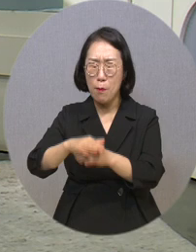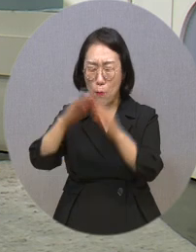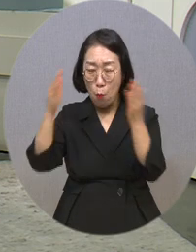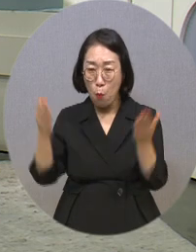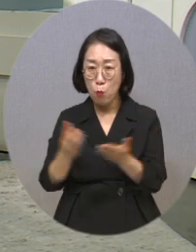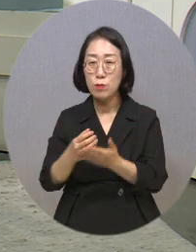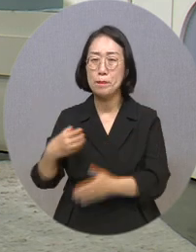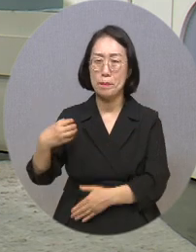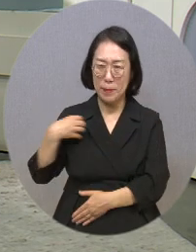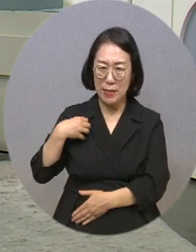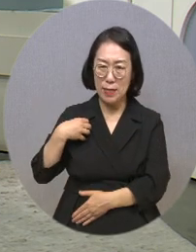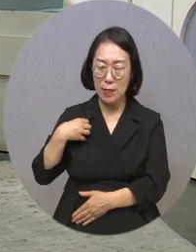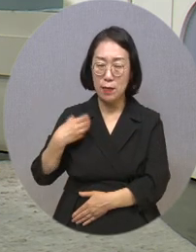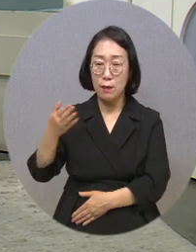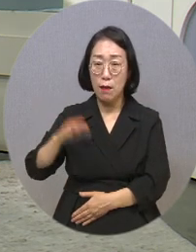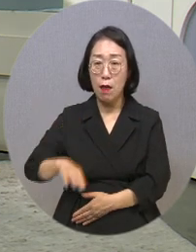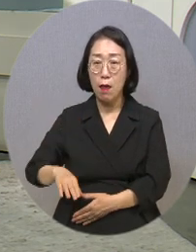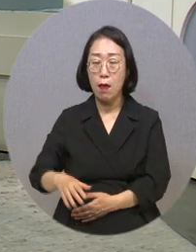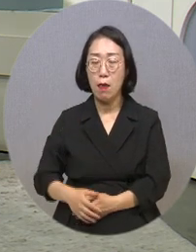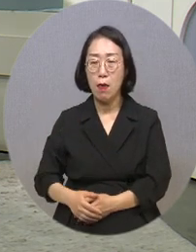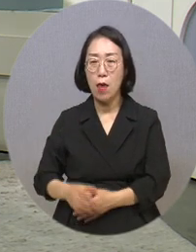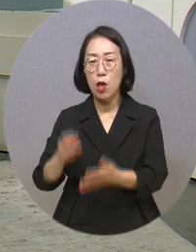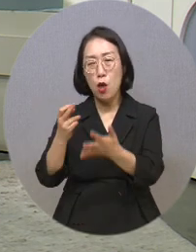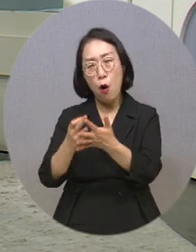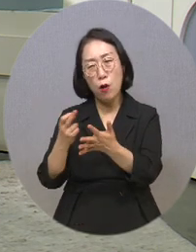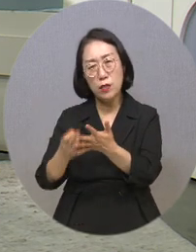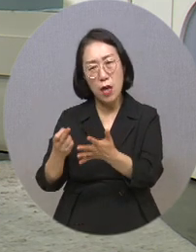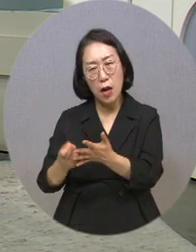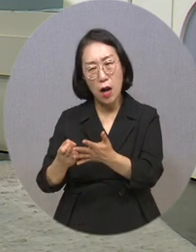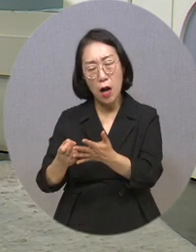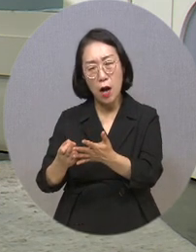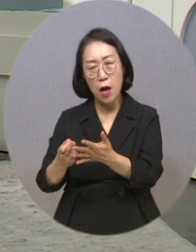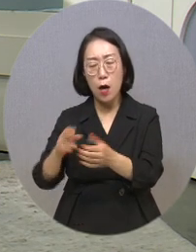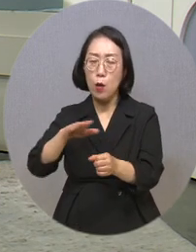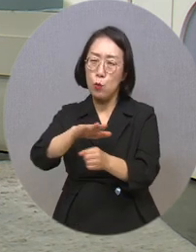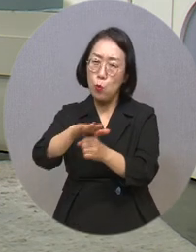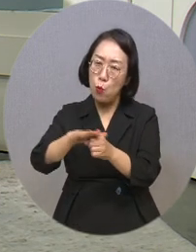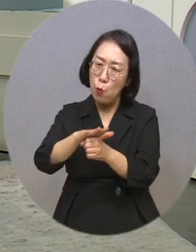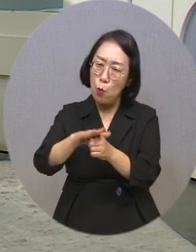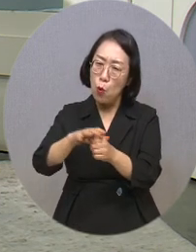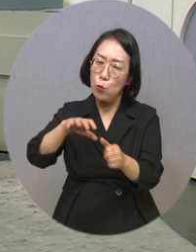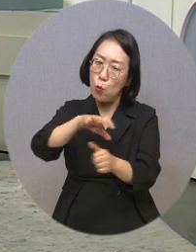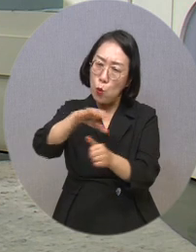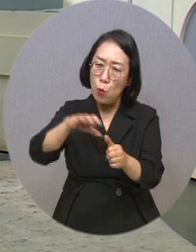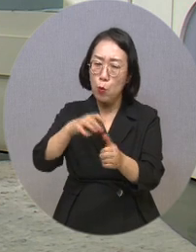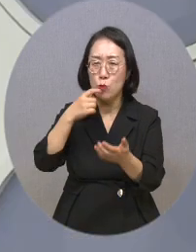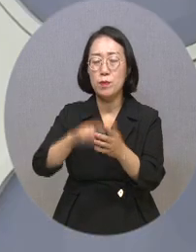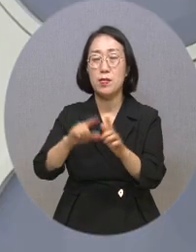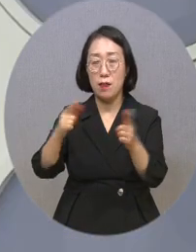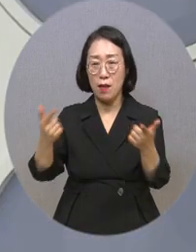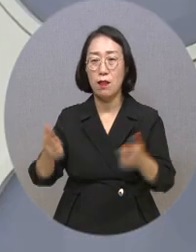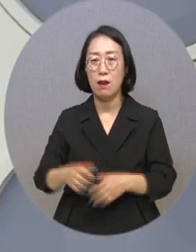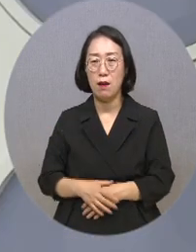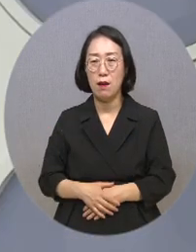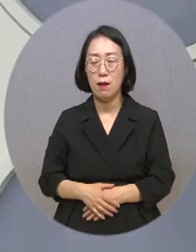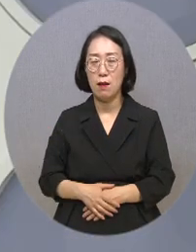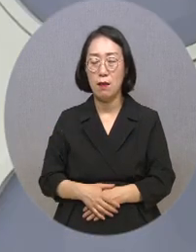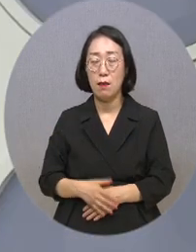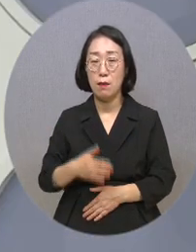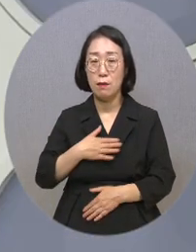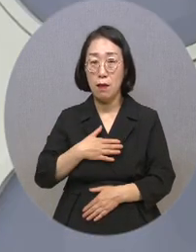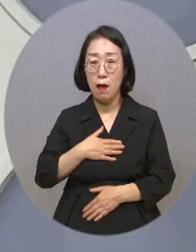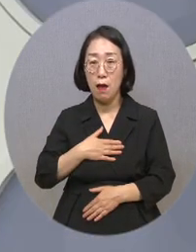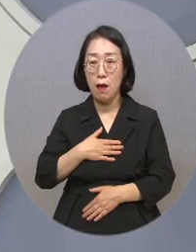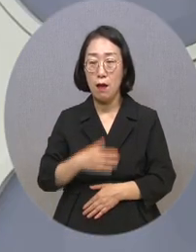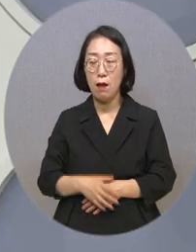생각하고 하지만 형제가 하기는 좀 어렵잖아요. 그렇죠. 근데 그러니까 그때는 뭐 형제가 그